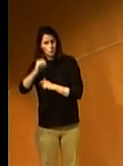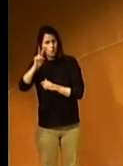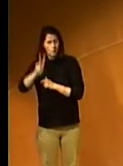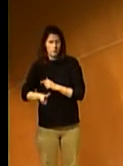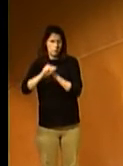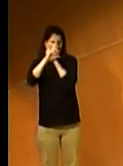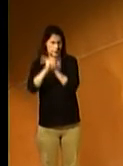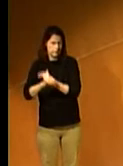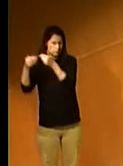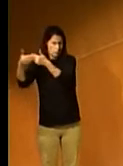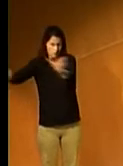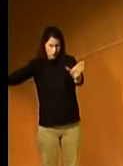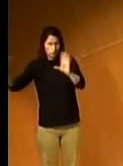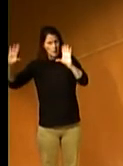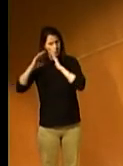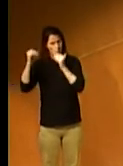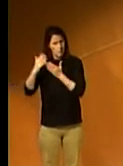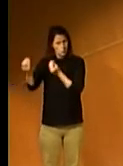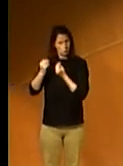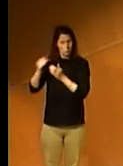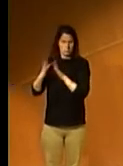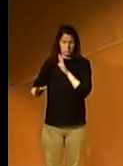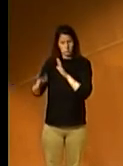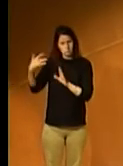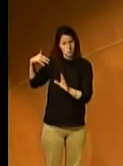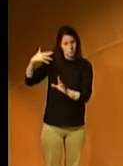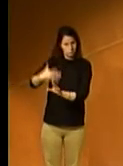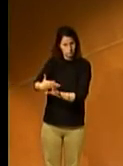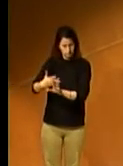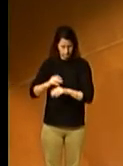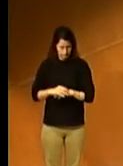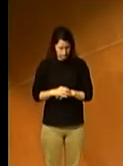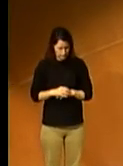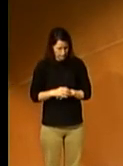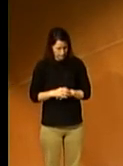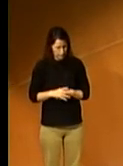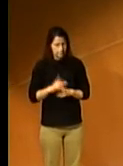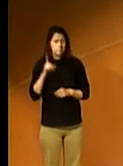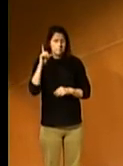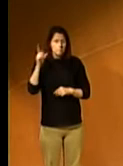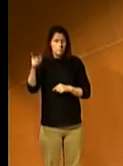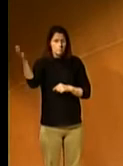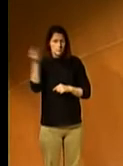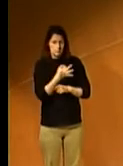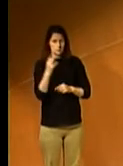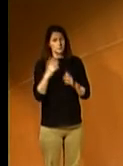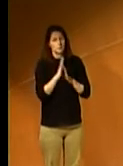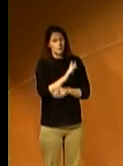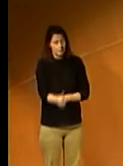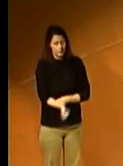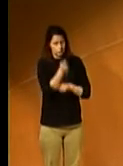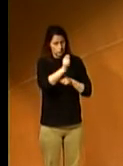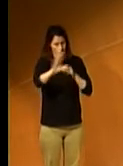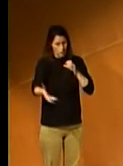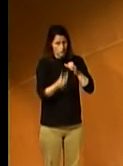va contextualiser un peu notre propos. Donc l'UNESCO dit L'éducation inclusive est fondée sur le droit de